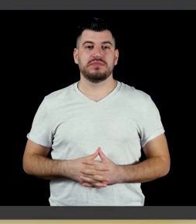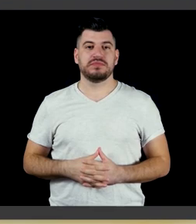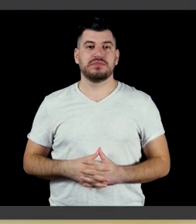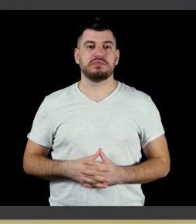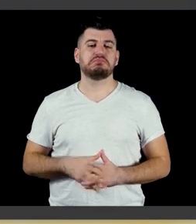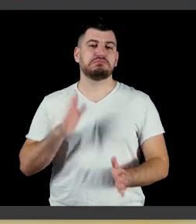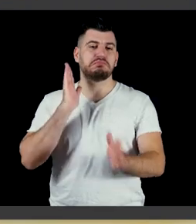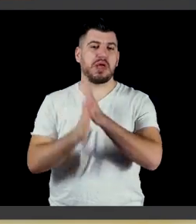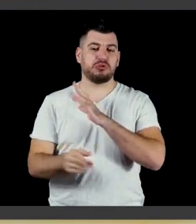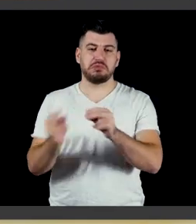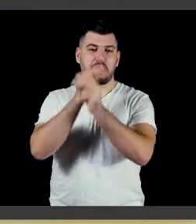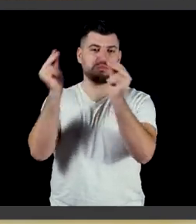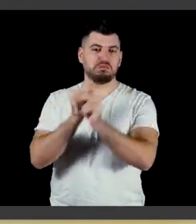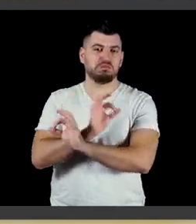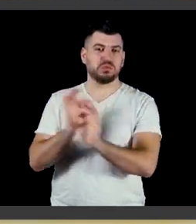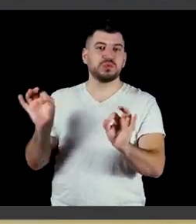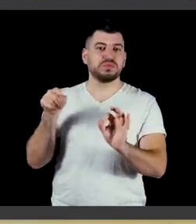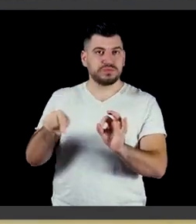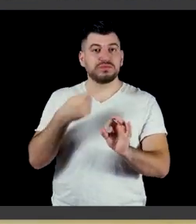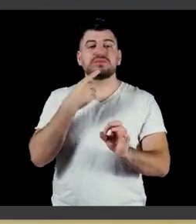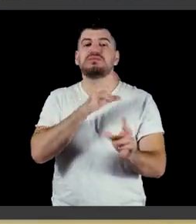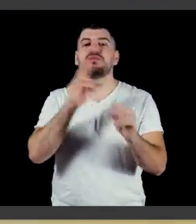Και βγήκε κατευθείαν το κοτσαράκι. Κάνω το ίδιο και εδώ.